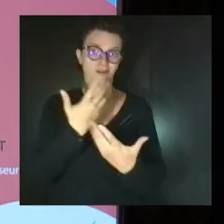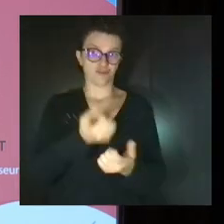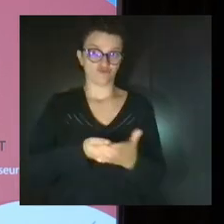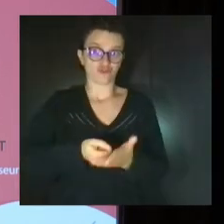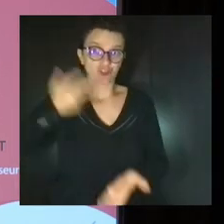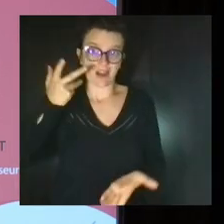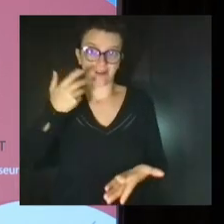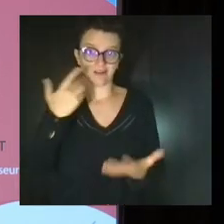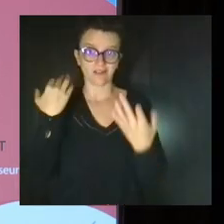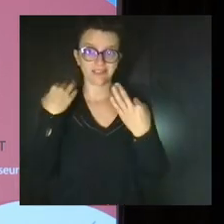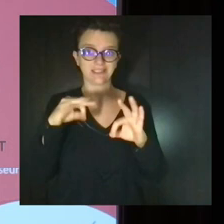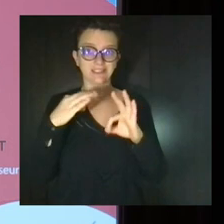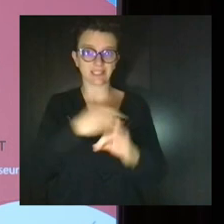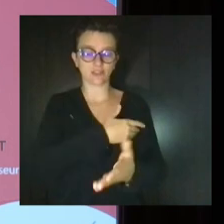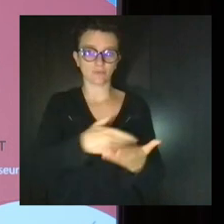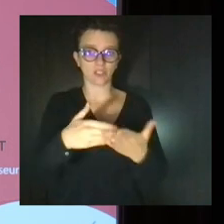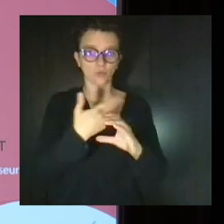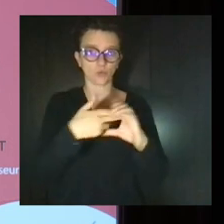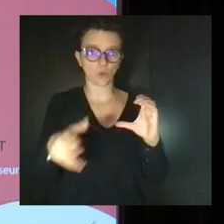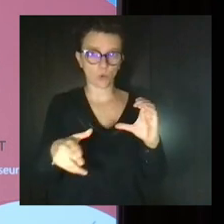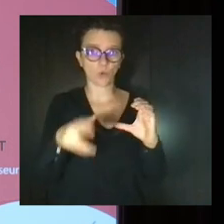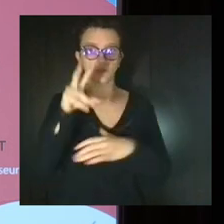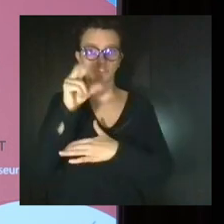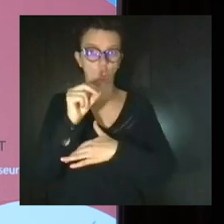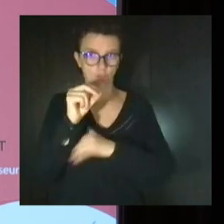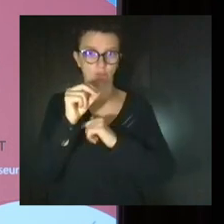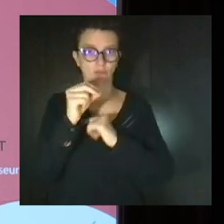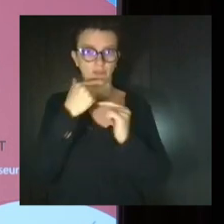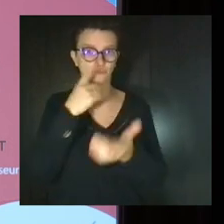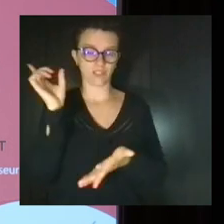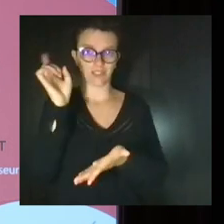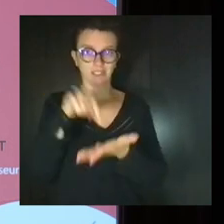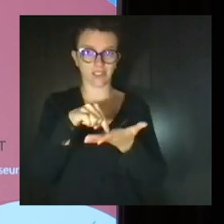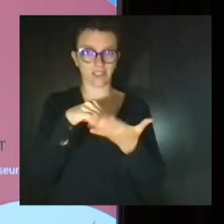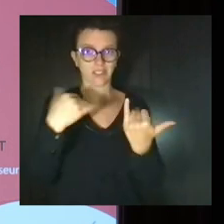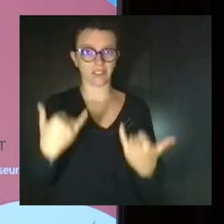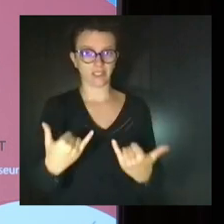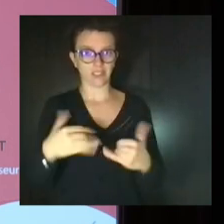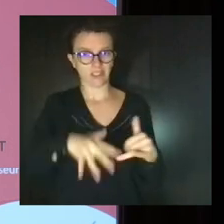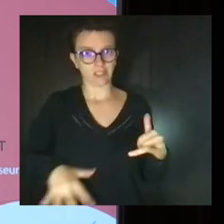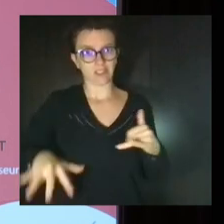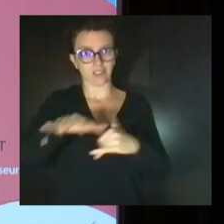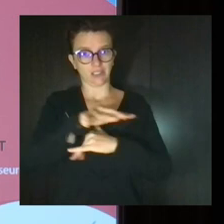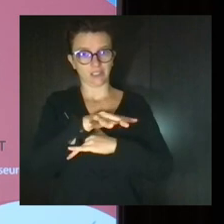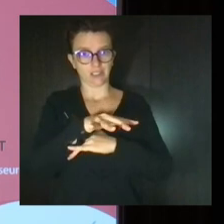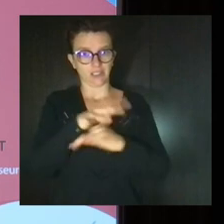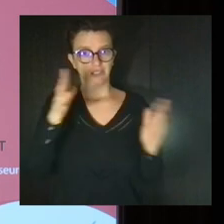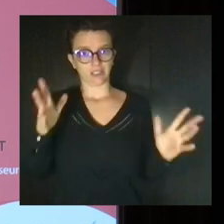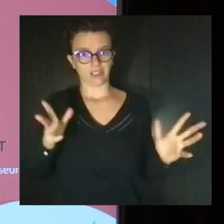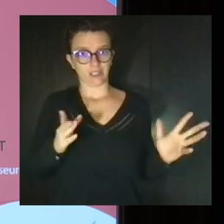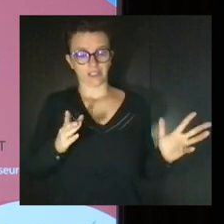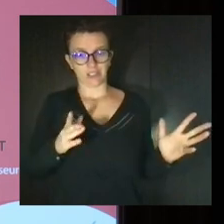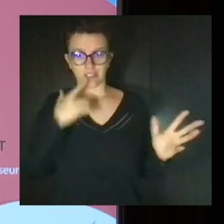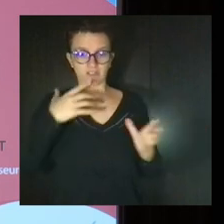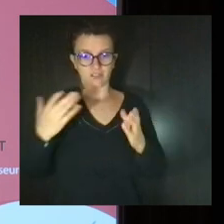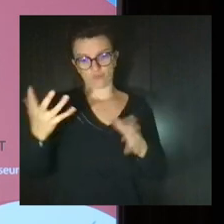vaut plusieurs dizaines de millions d'euros, c'est 30 millions d'euros, sur le site ici de Melun-les-Mureaux, Bégeville, avec un vrai travail de collaboration avec le campus